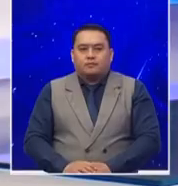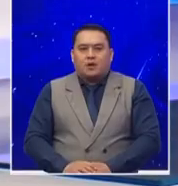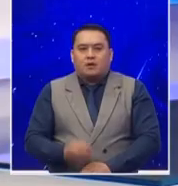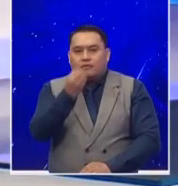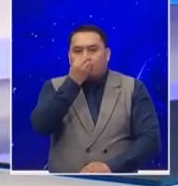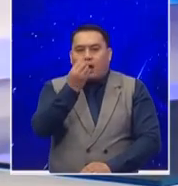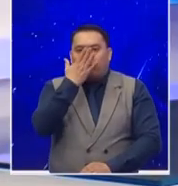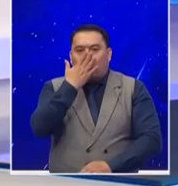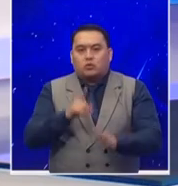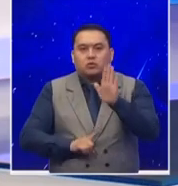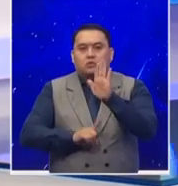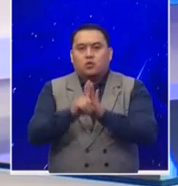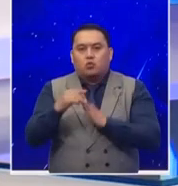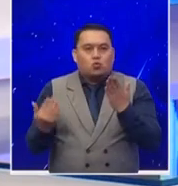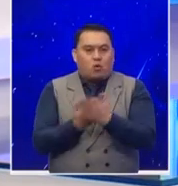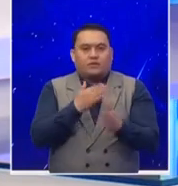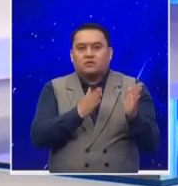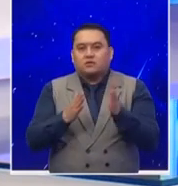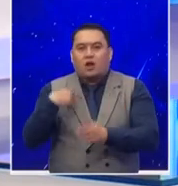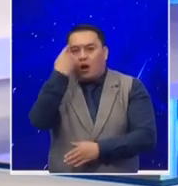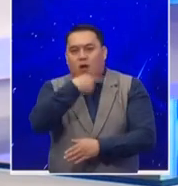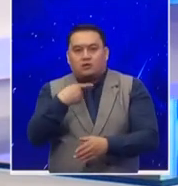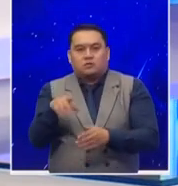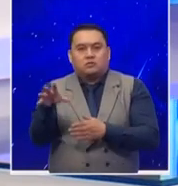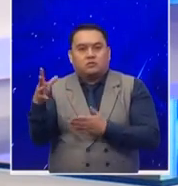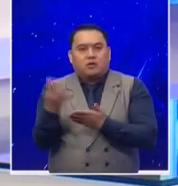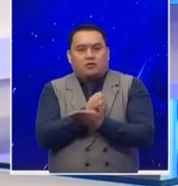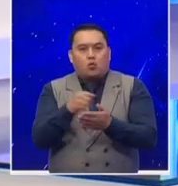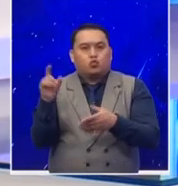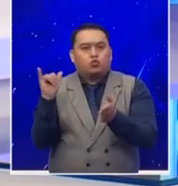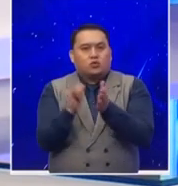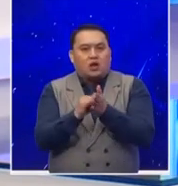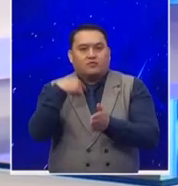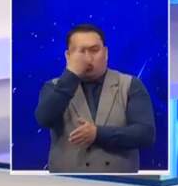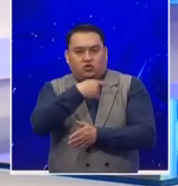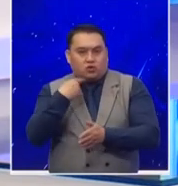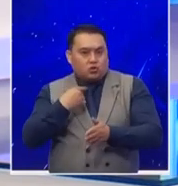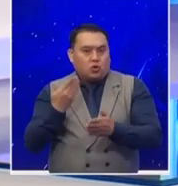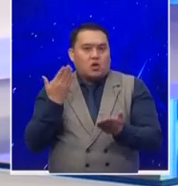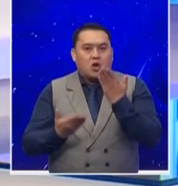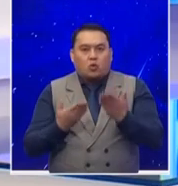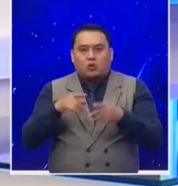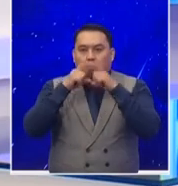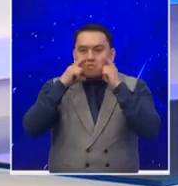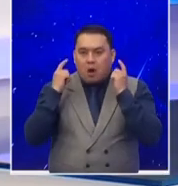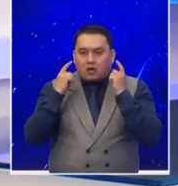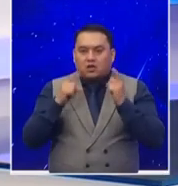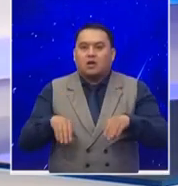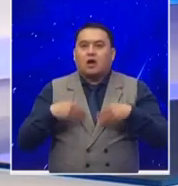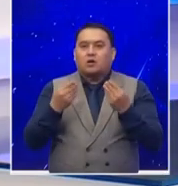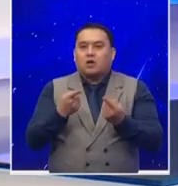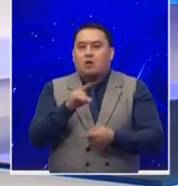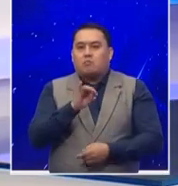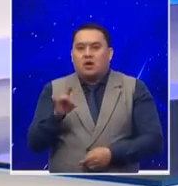В Японии запустили новую систему распознавания лиц, которая способна установить личность человека, даже если он в маске, передает